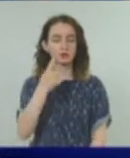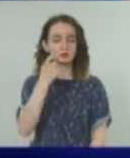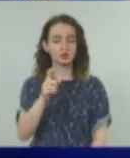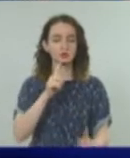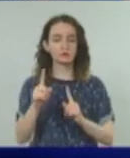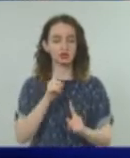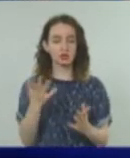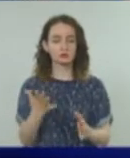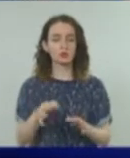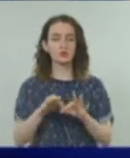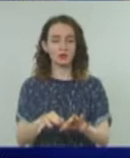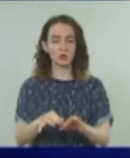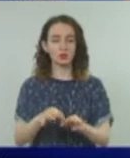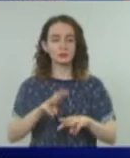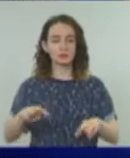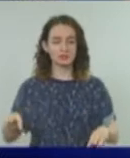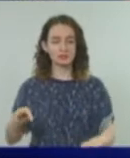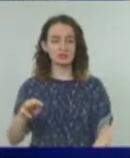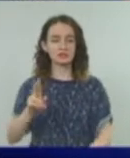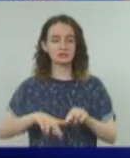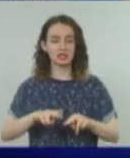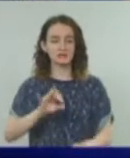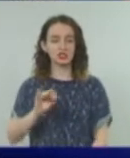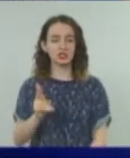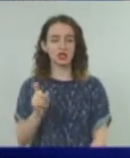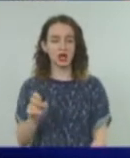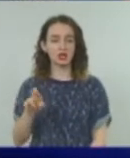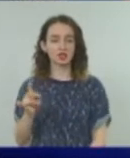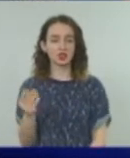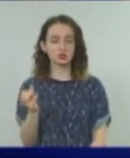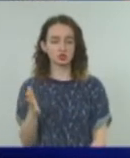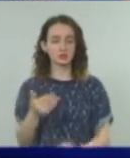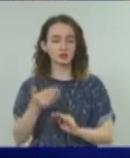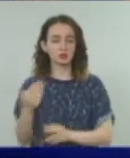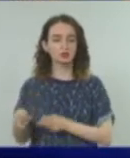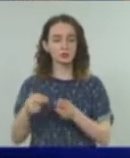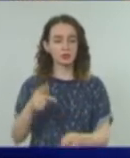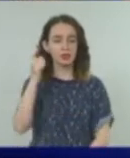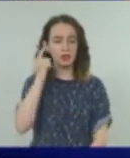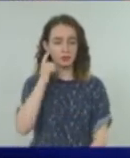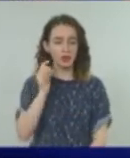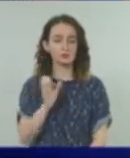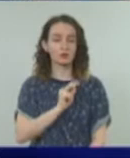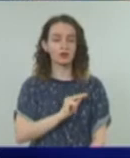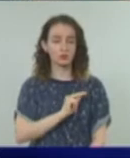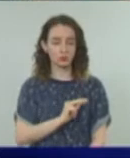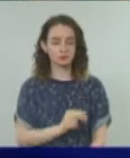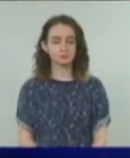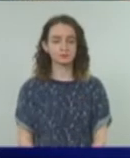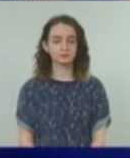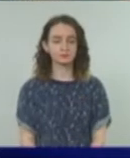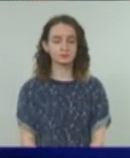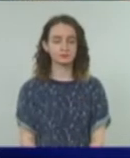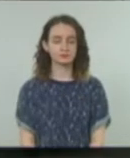министр строительства и ЖКХ России Владимир Якушев. Накануне он прибыл в Хабаровск с рабочим визитом. Репортаж Натальи Приходько.